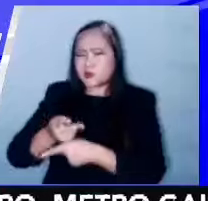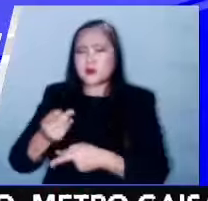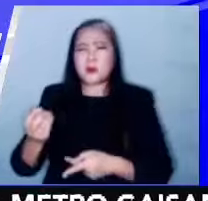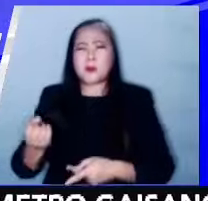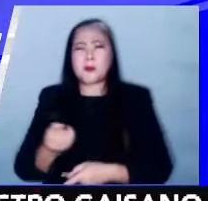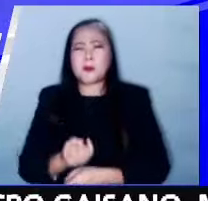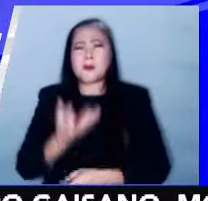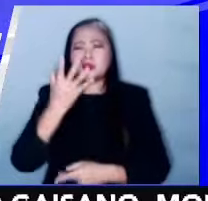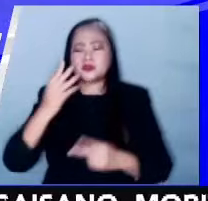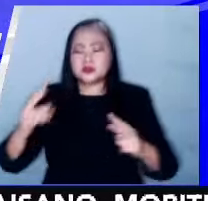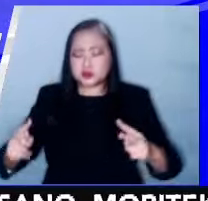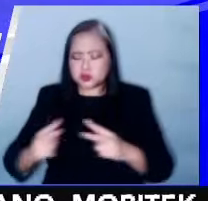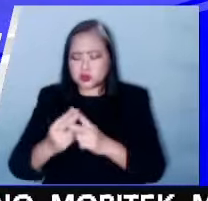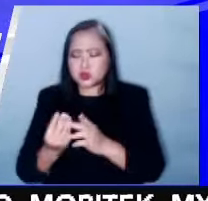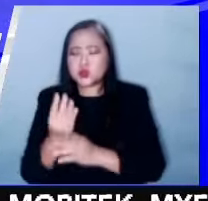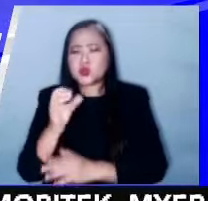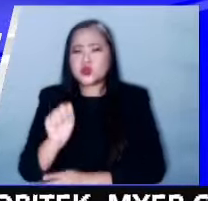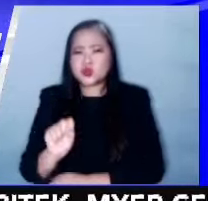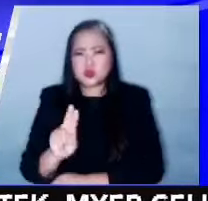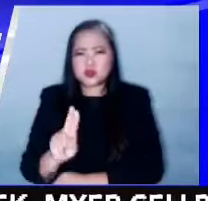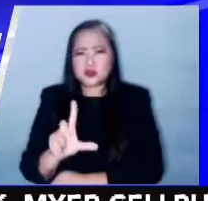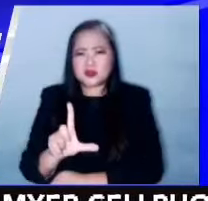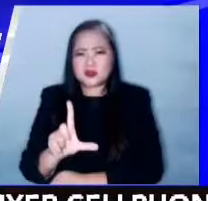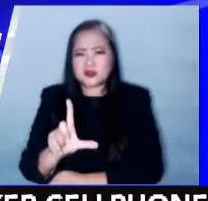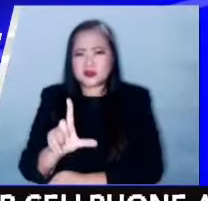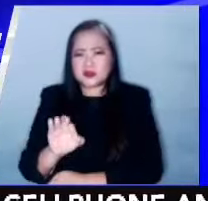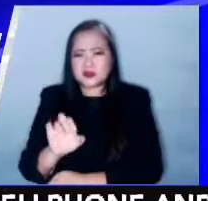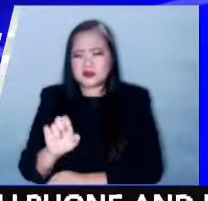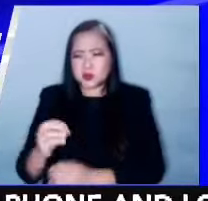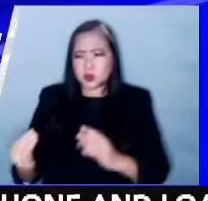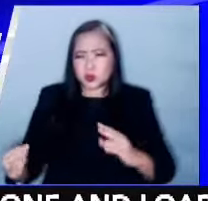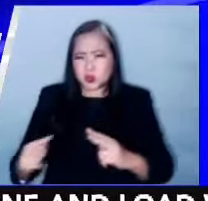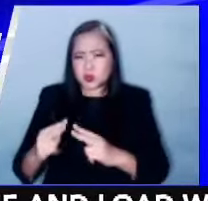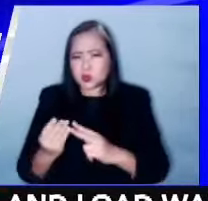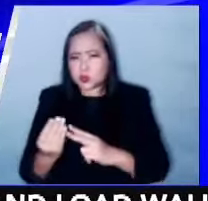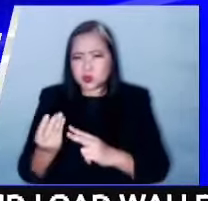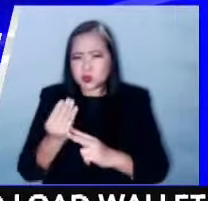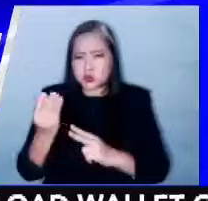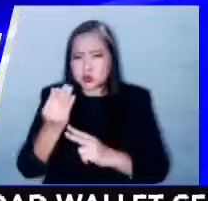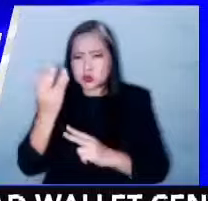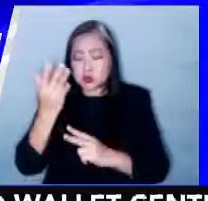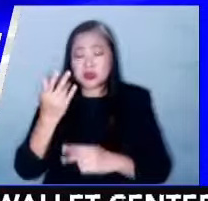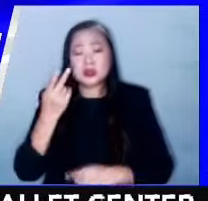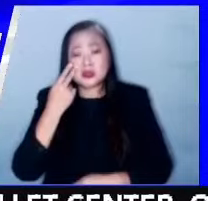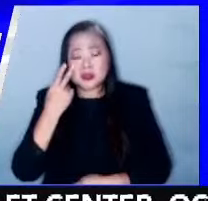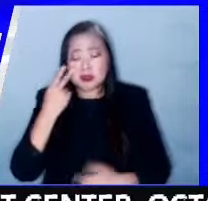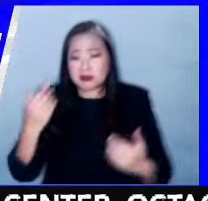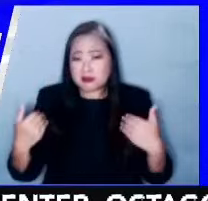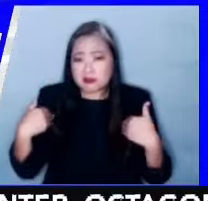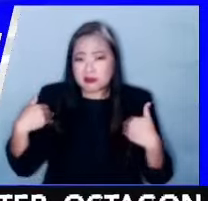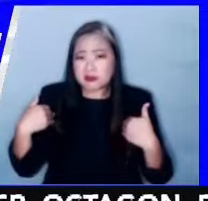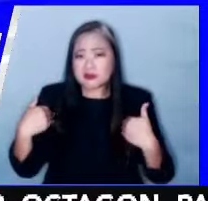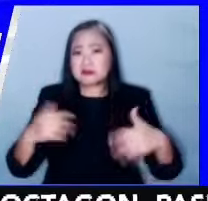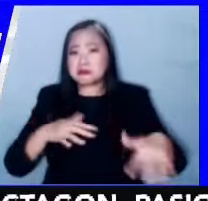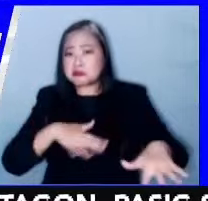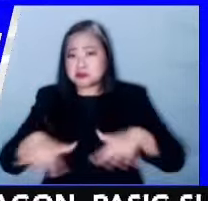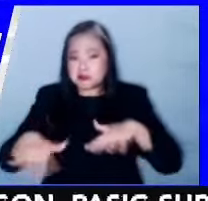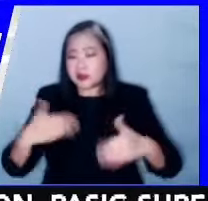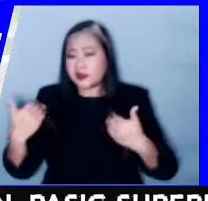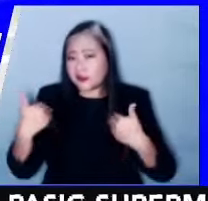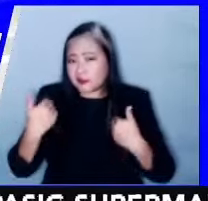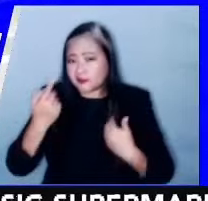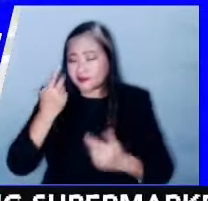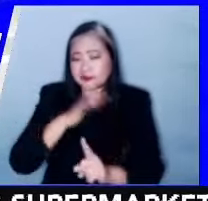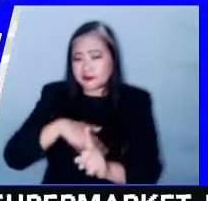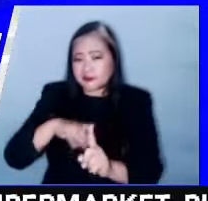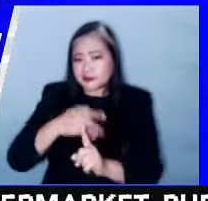ah ibinuga po nitong bulkang Canlaon at may mga naitatala din bang mga volcanic earthquake Yes